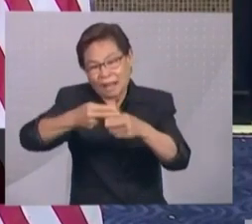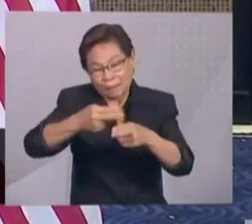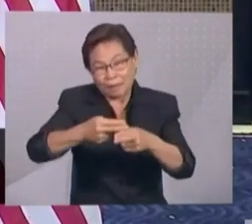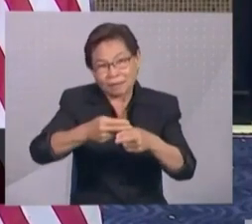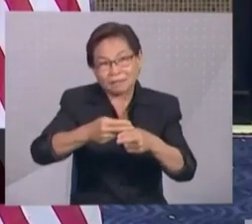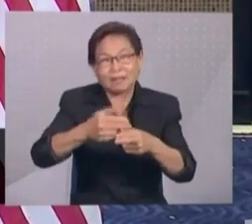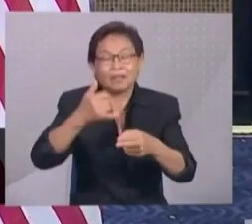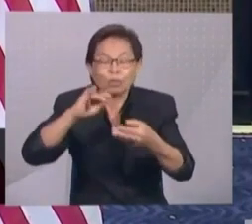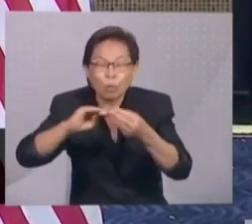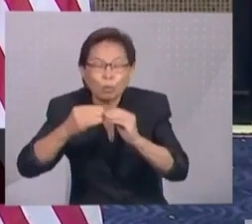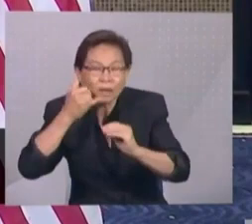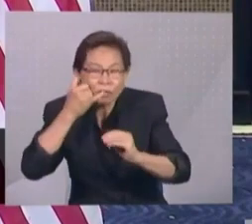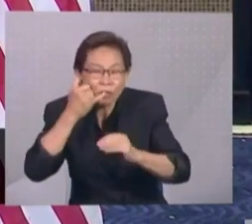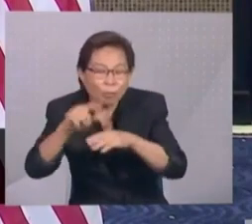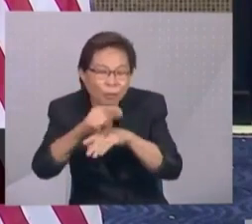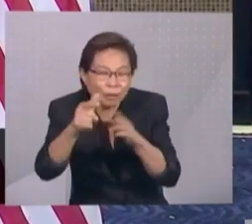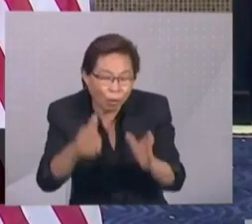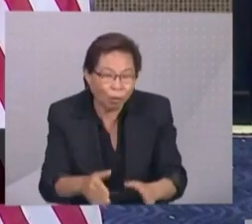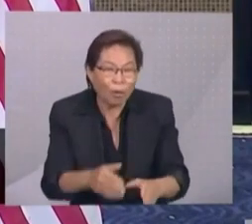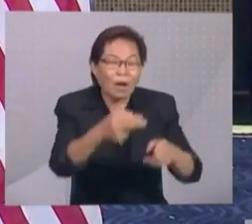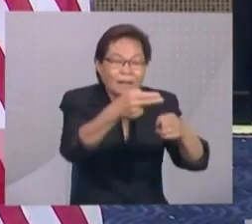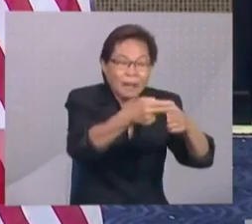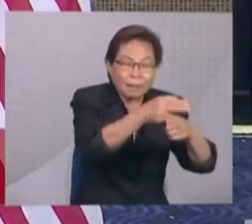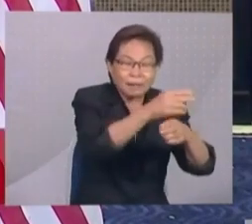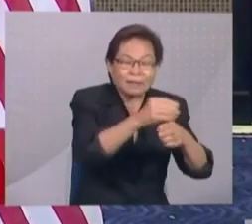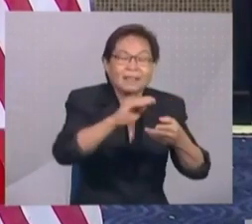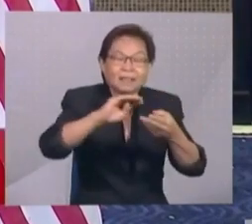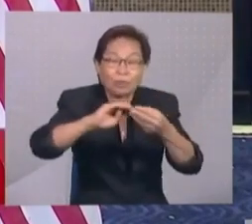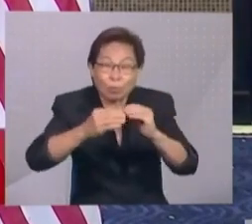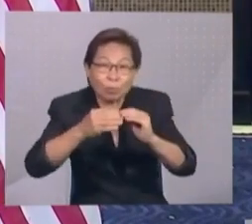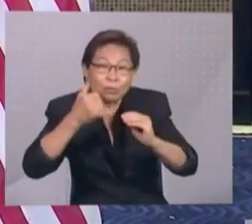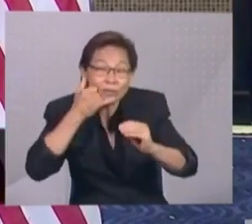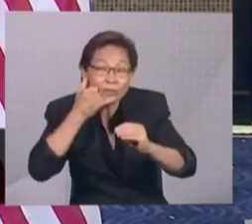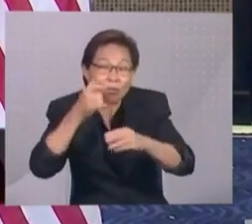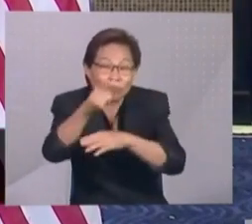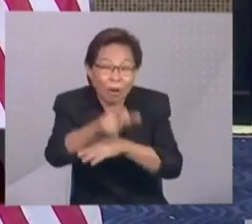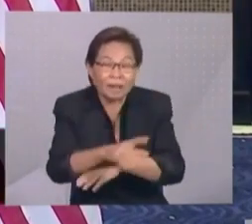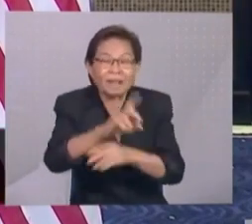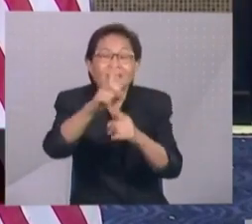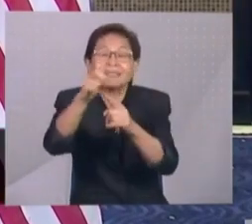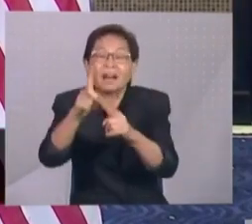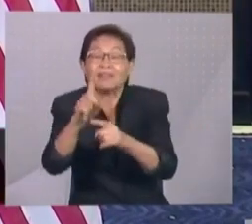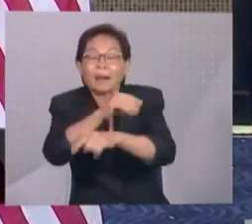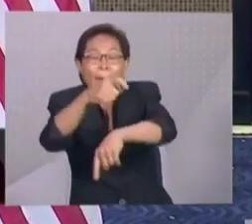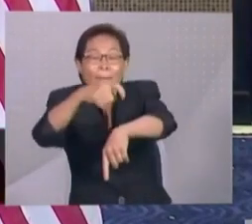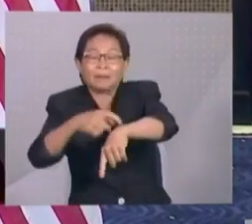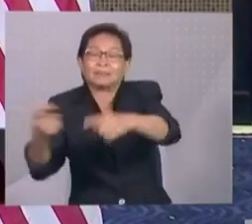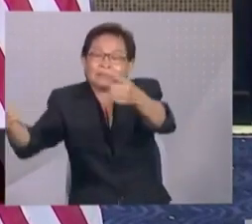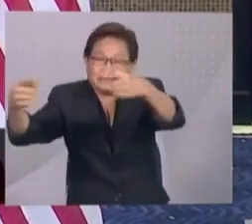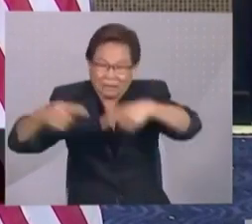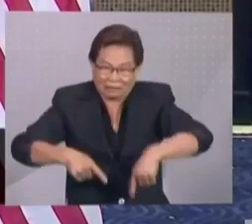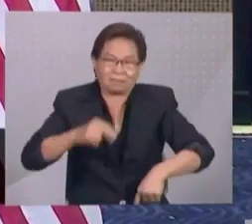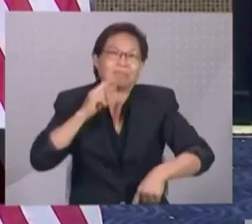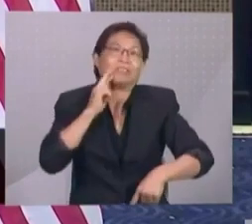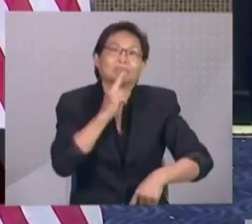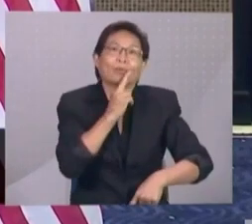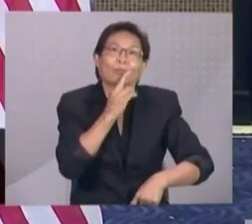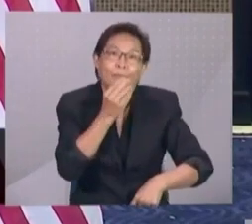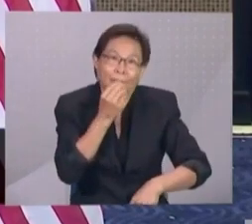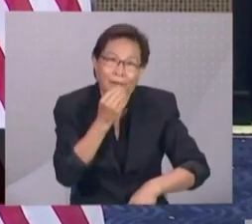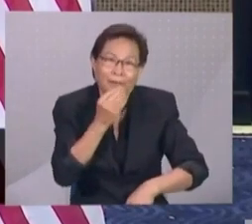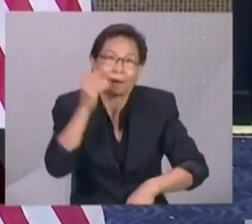pelanggan nama dan nomor telepon pelanggan setarrif dan masa mereka datang ke restoran